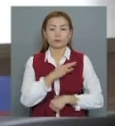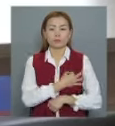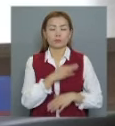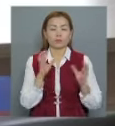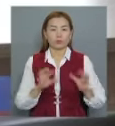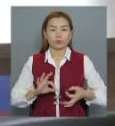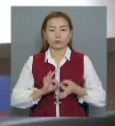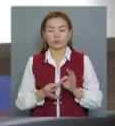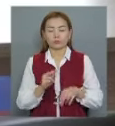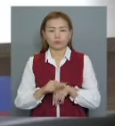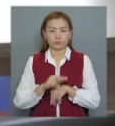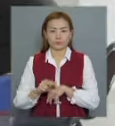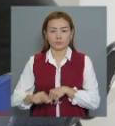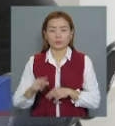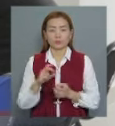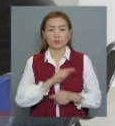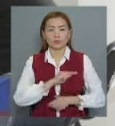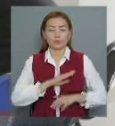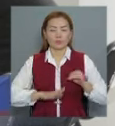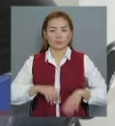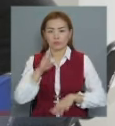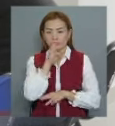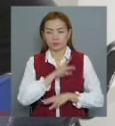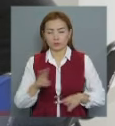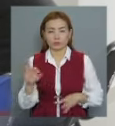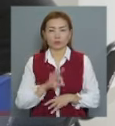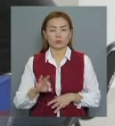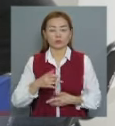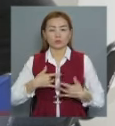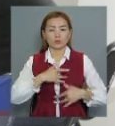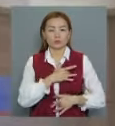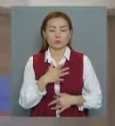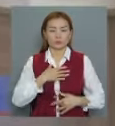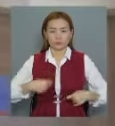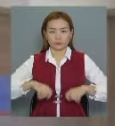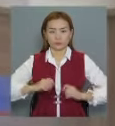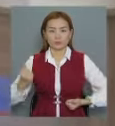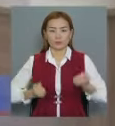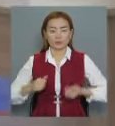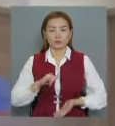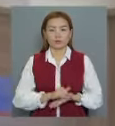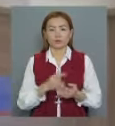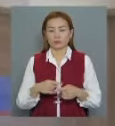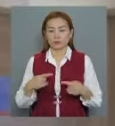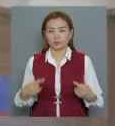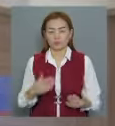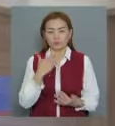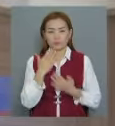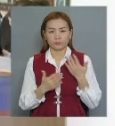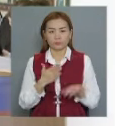келген тұрғындар еңбек даулары, әлеуметтік төлемдерді тағайындау, мұрагерлік іс, шетел автокөліктерін тіркеу сынды мәселелермен